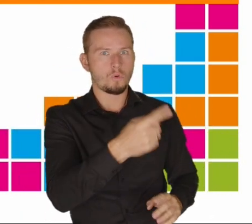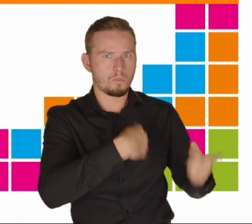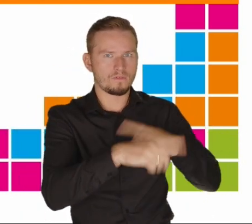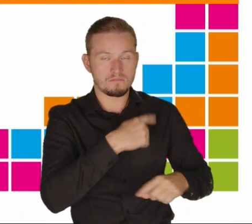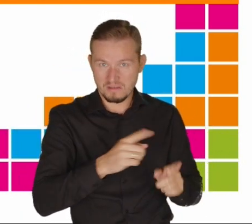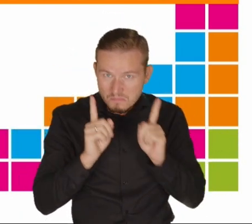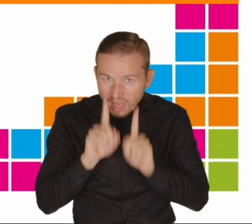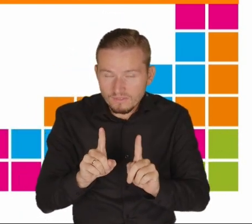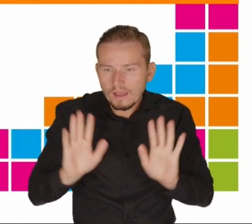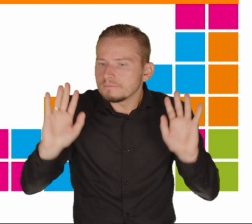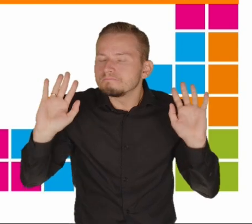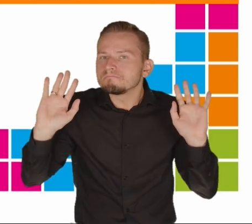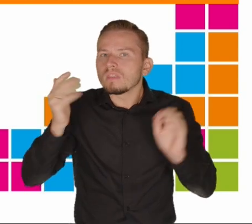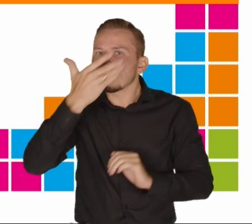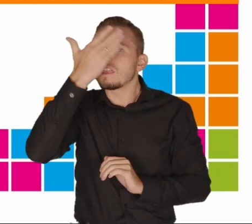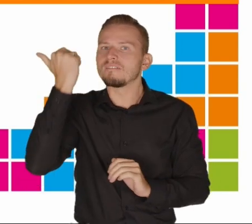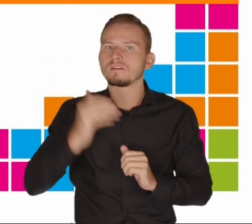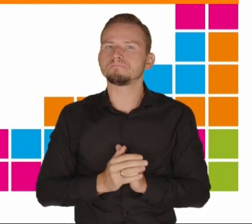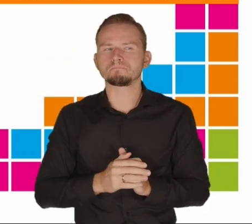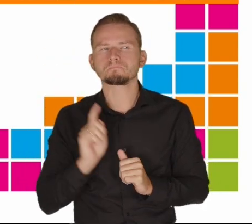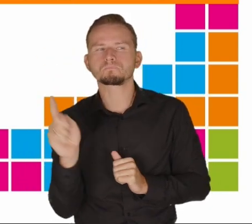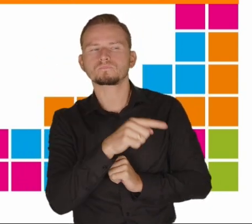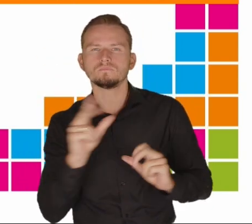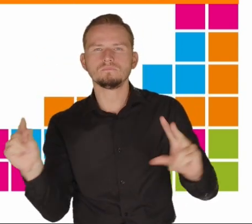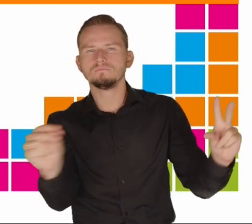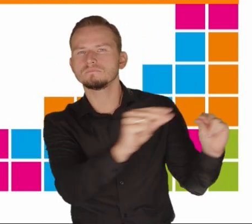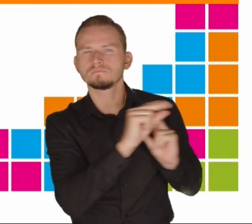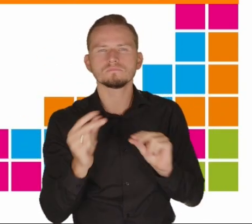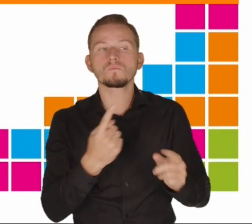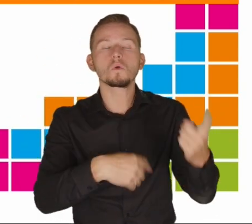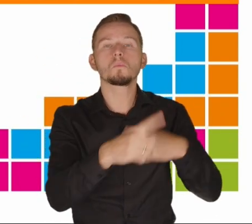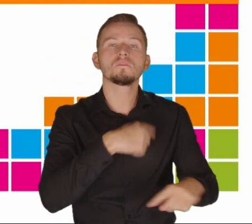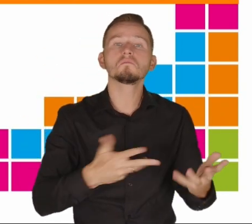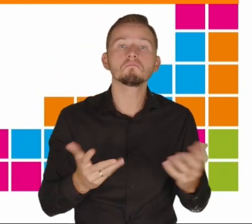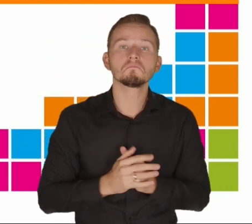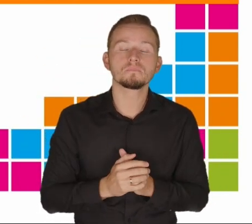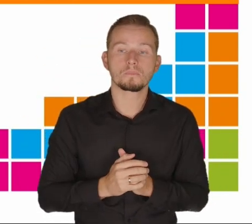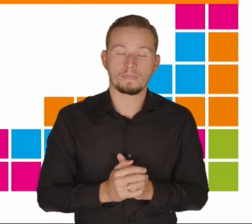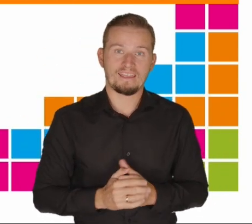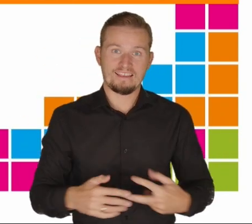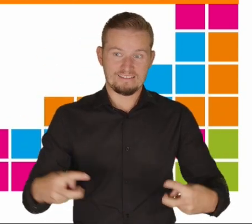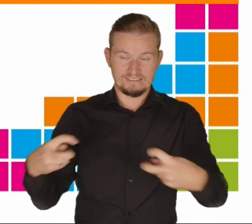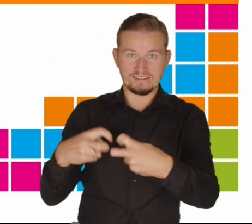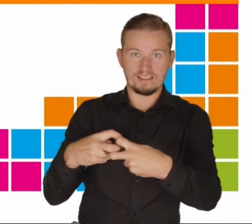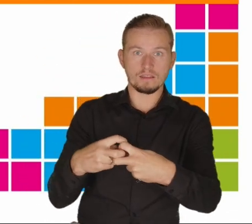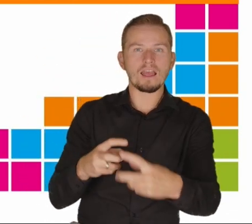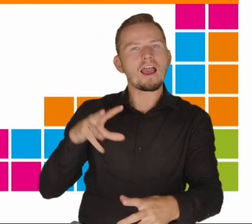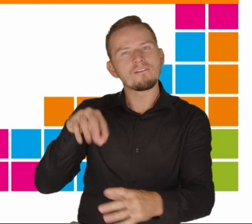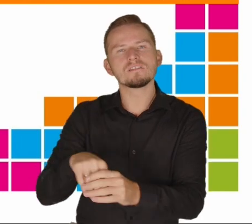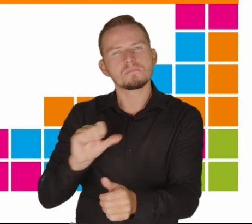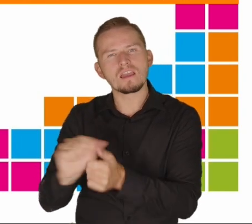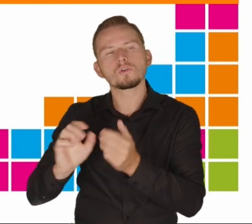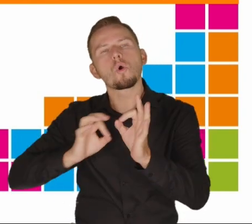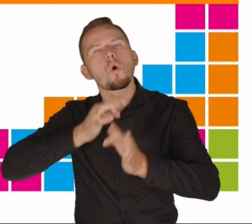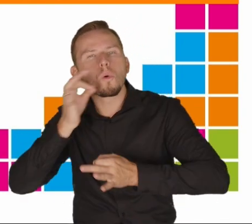państwu, jakie na ten temat jakoś krążą opowieści, bo też częścią internetu są opowieści,